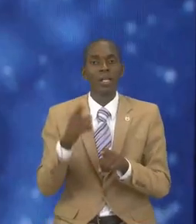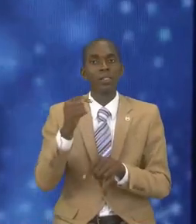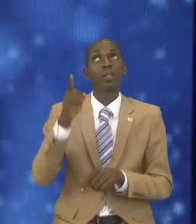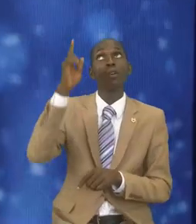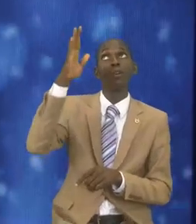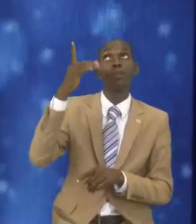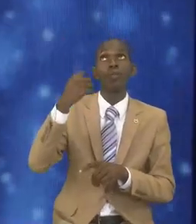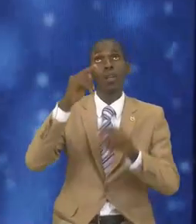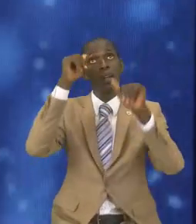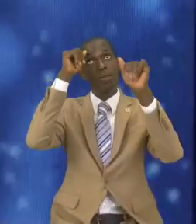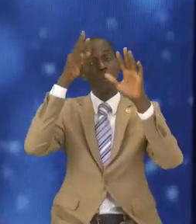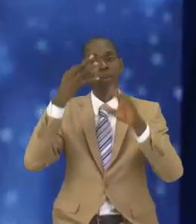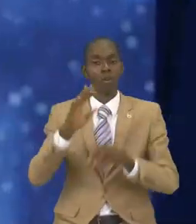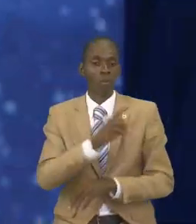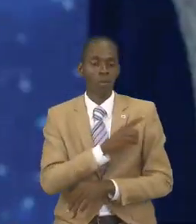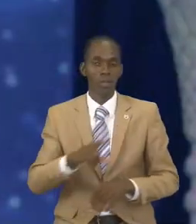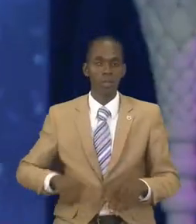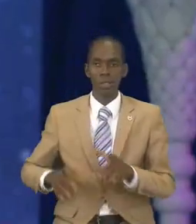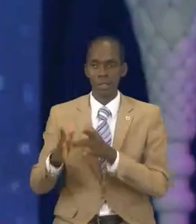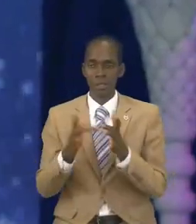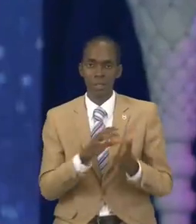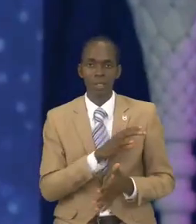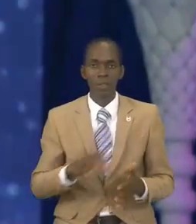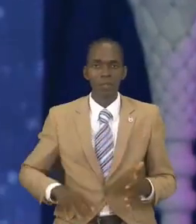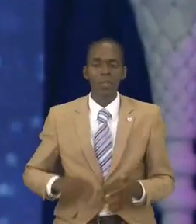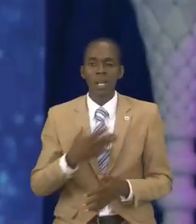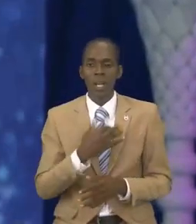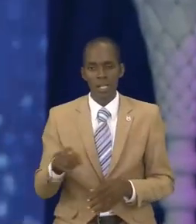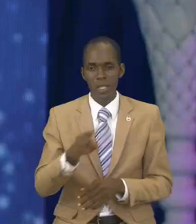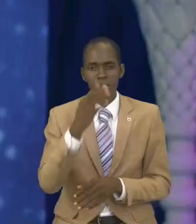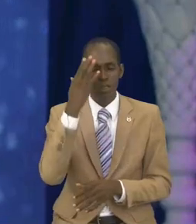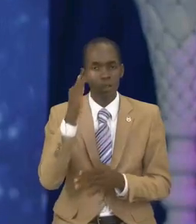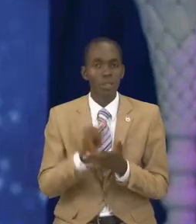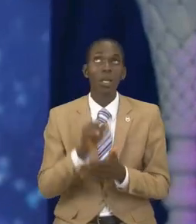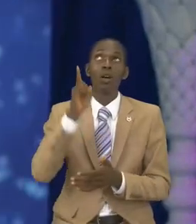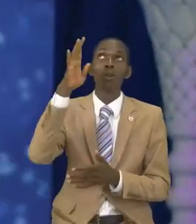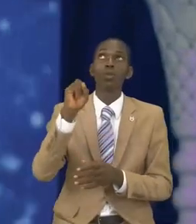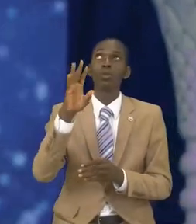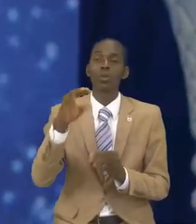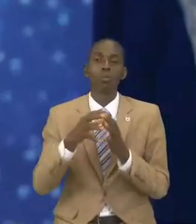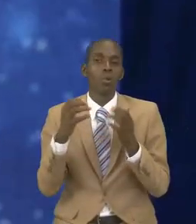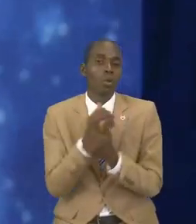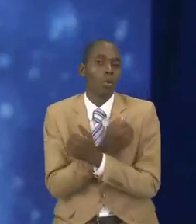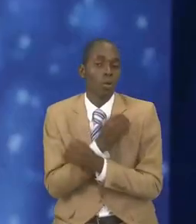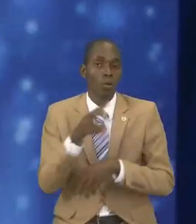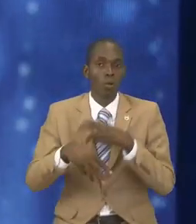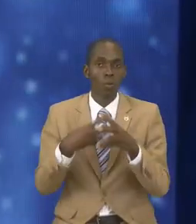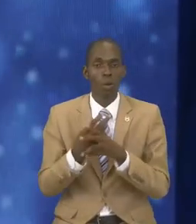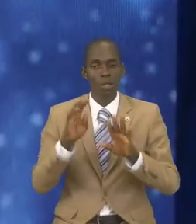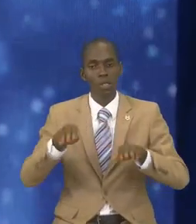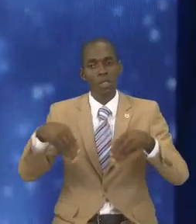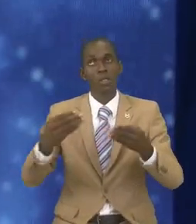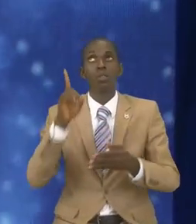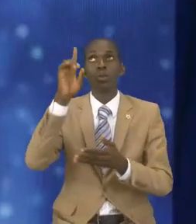le Dieu, le Père de notre Seigneur Jésus-Christ, et ils savent que Dieu a tant aimé le monde, qu'il a donné son